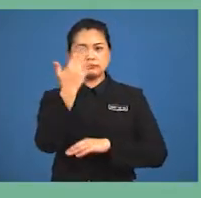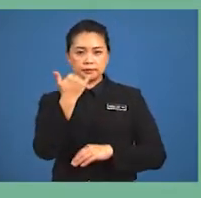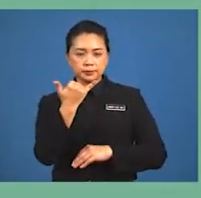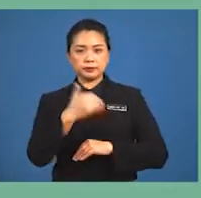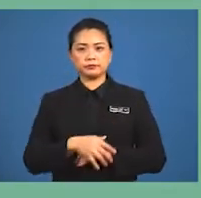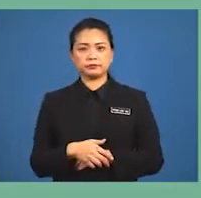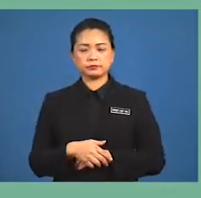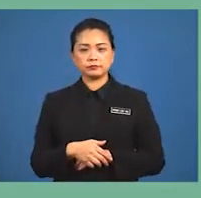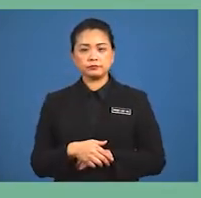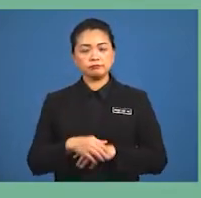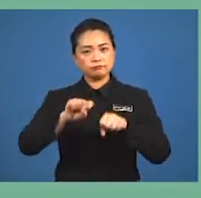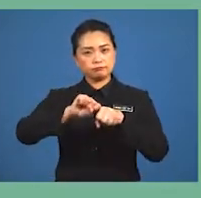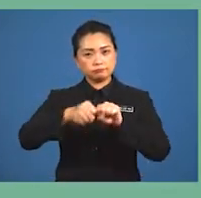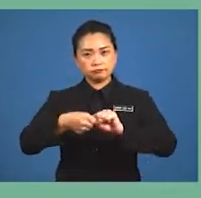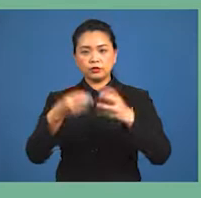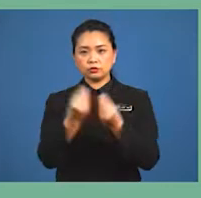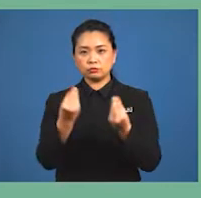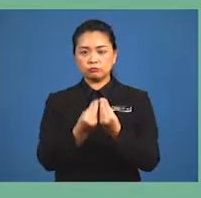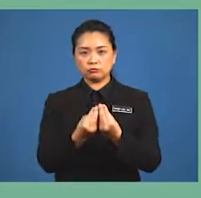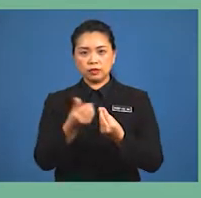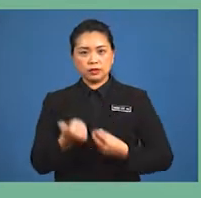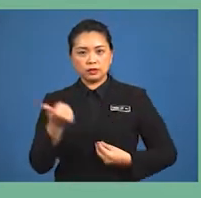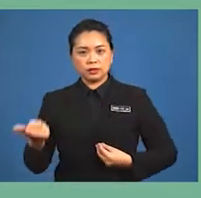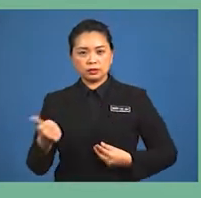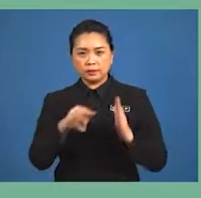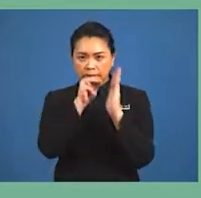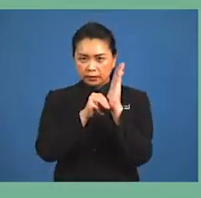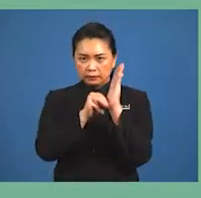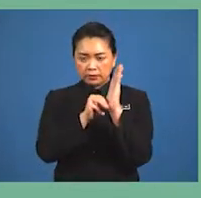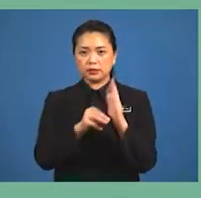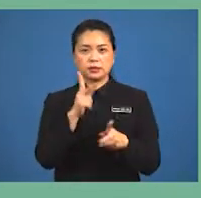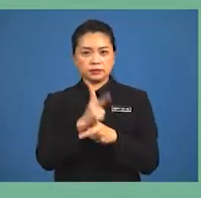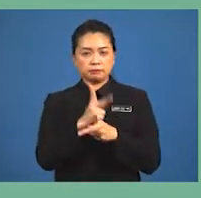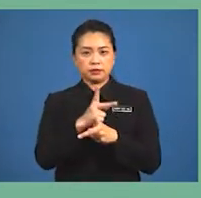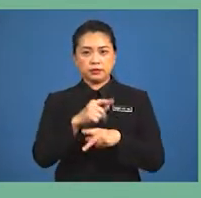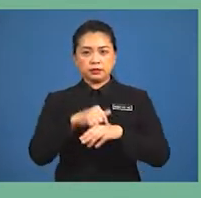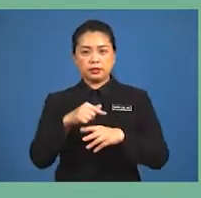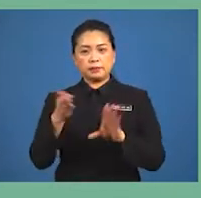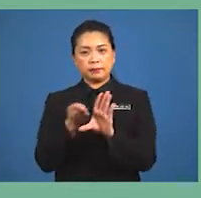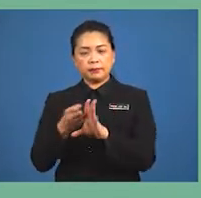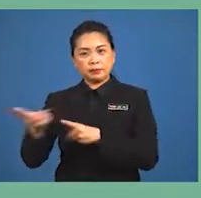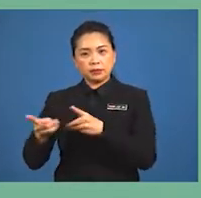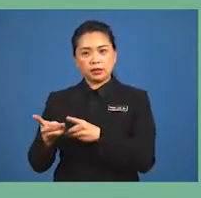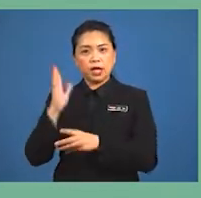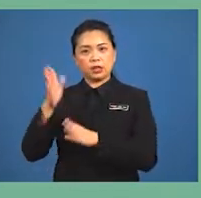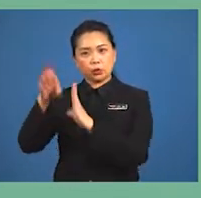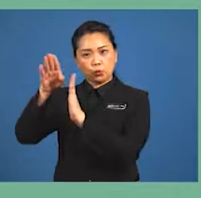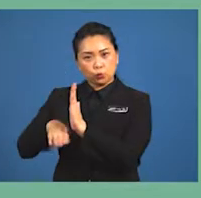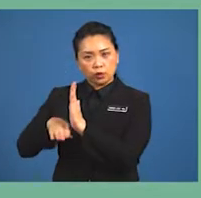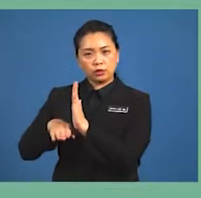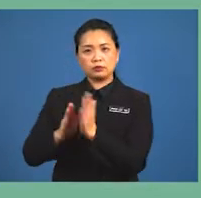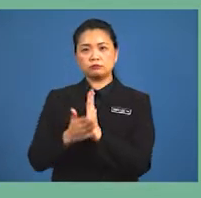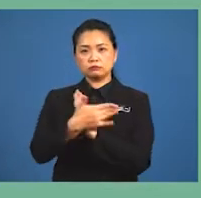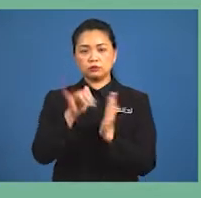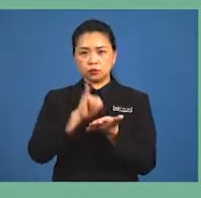Mengapa? Supaya jumlah aset minimum yang perlu disimpan di bank perdagangan akan berkurang.